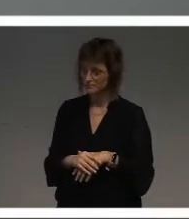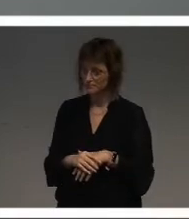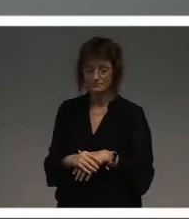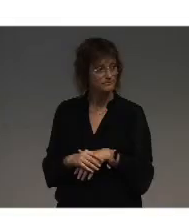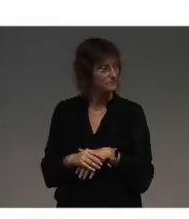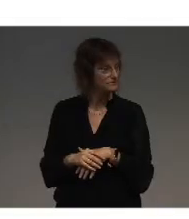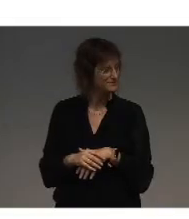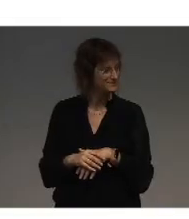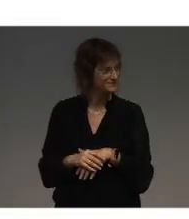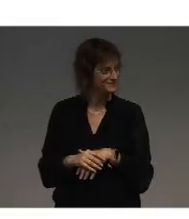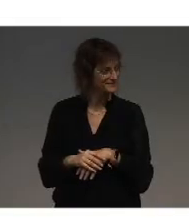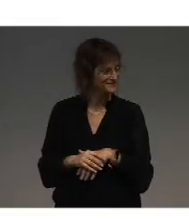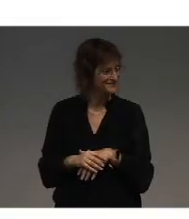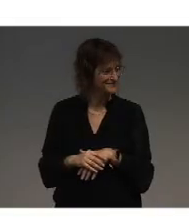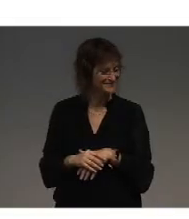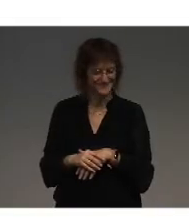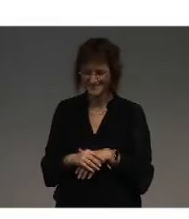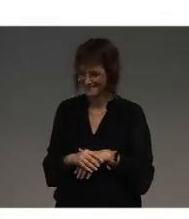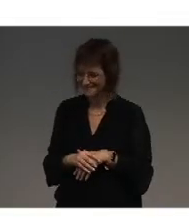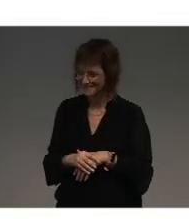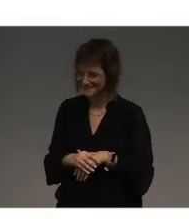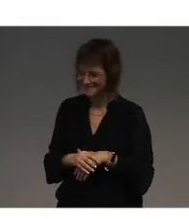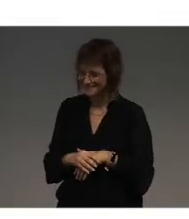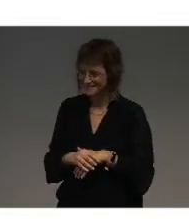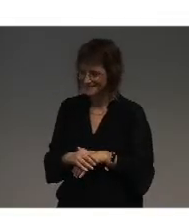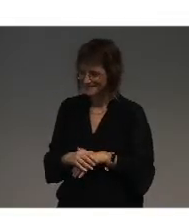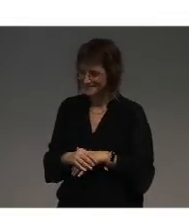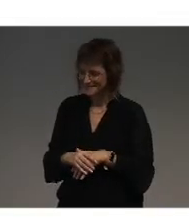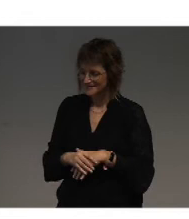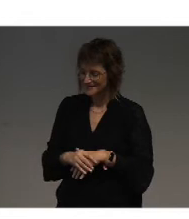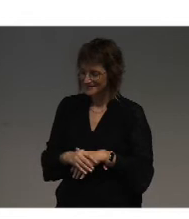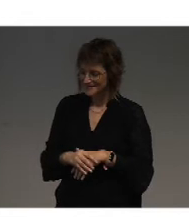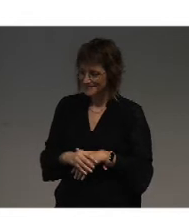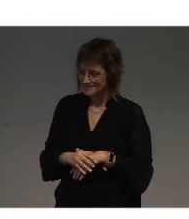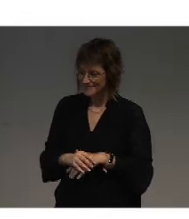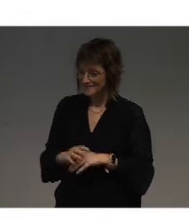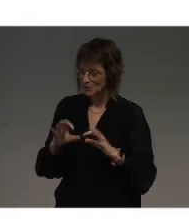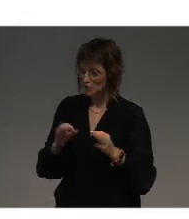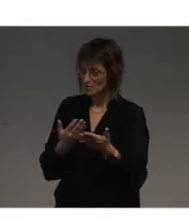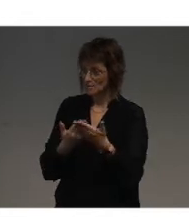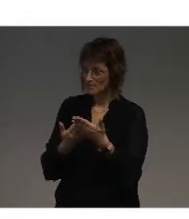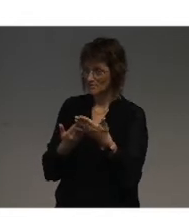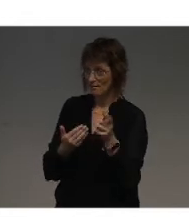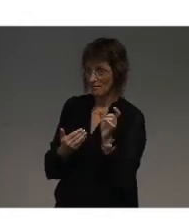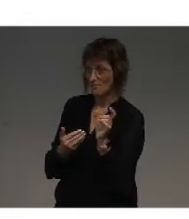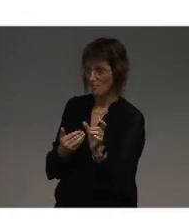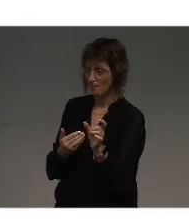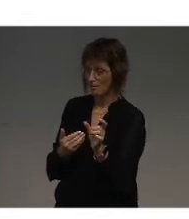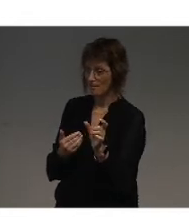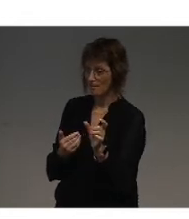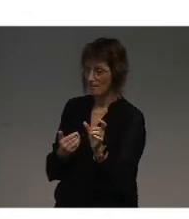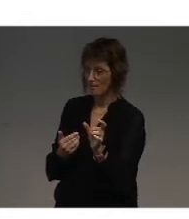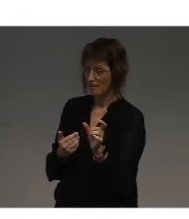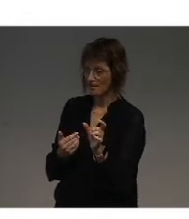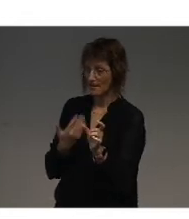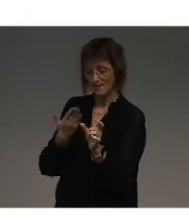Et ça rejoint cette notion dont je voulais parler aussi tout à l'heure, c'est que cette polyexposition, le fait qu'elle